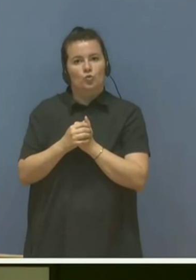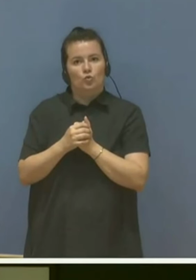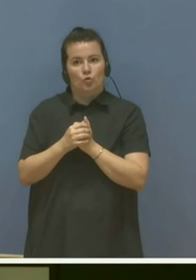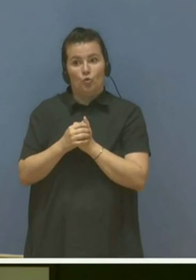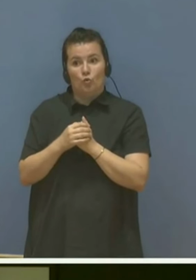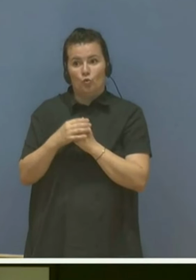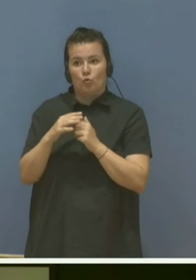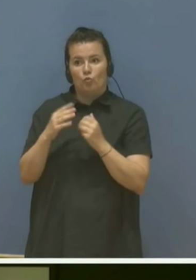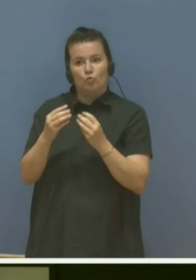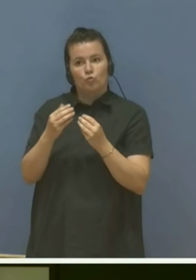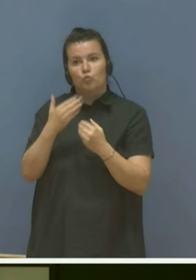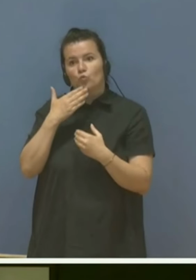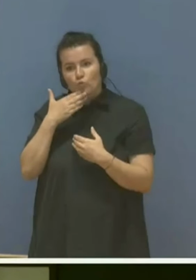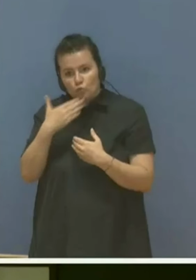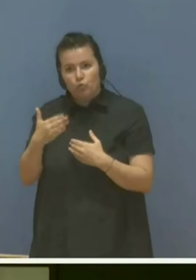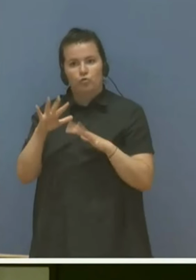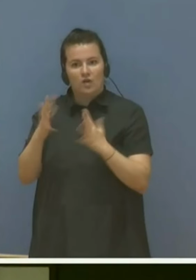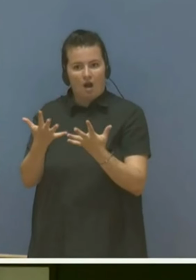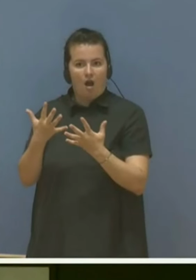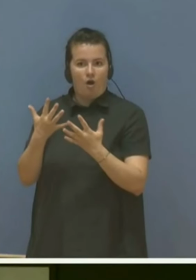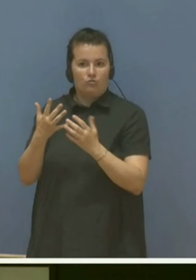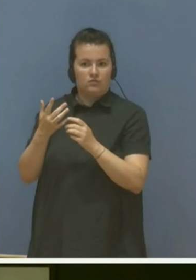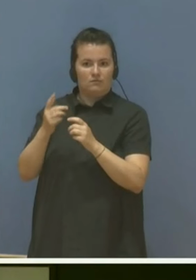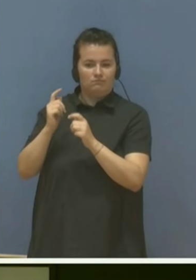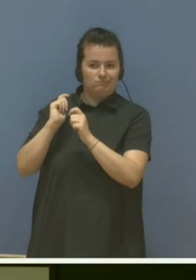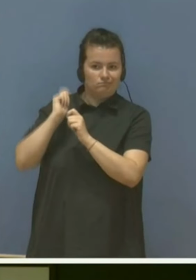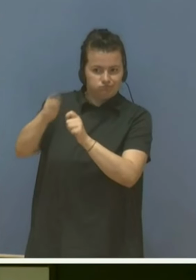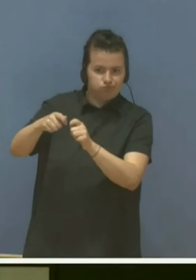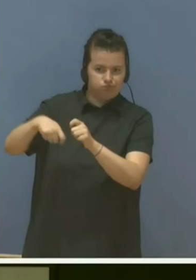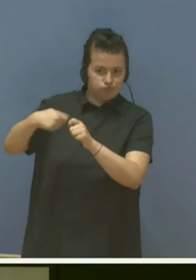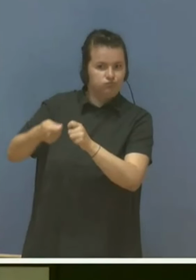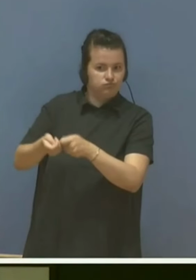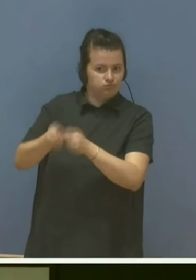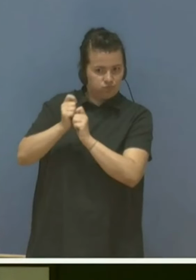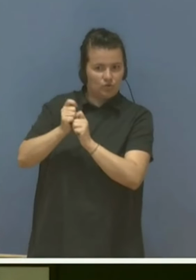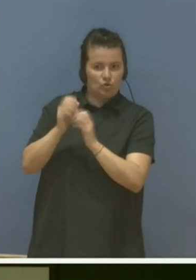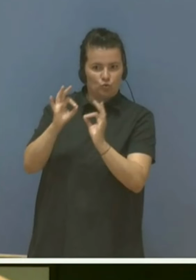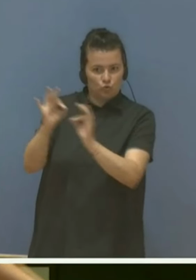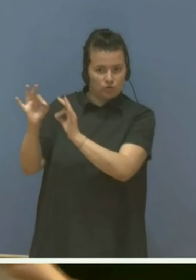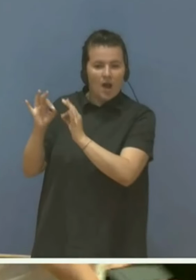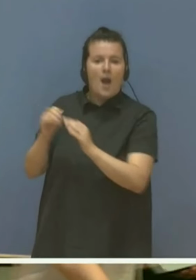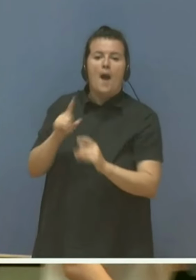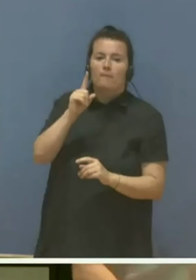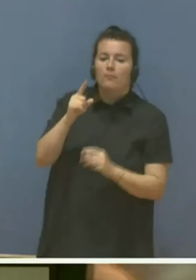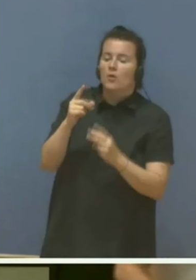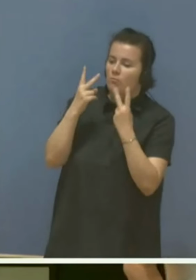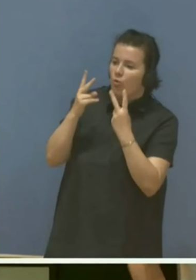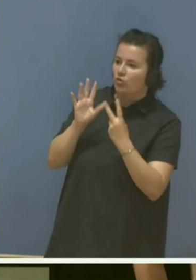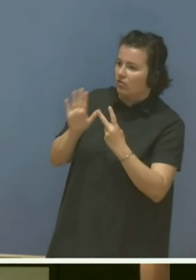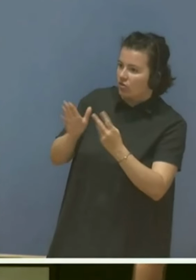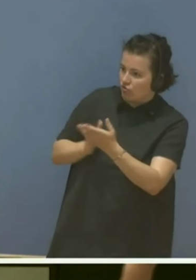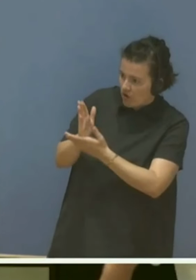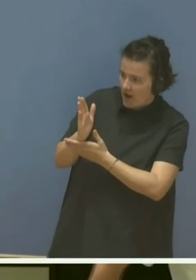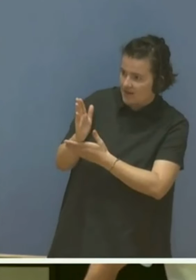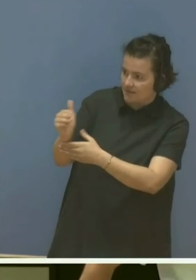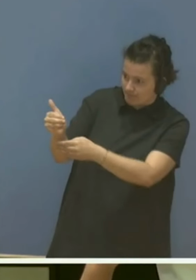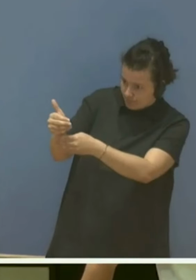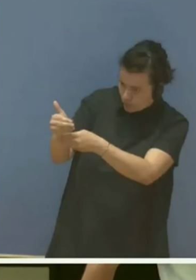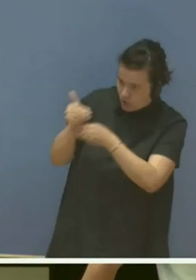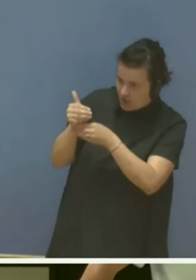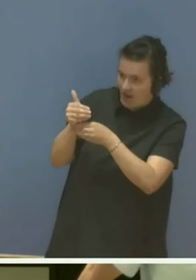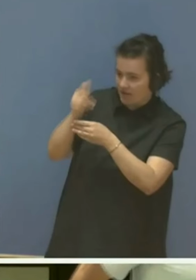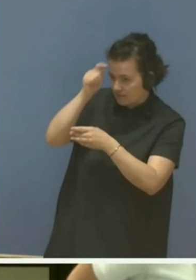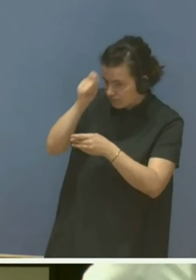– инвалидов, старшего поколения и детей. Решение этого вопроса требует достижения многостороннего консенсуса, выработки сложных